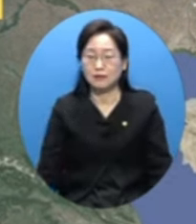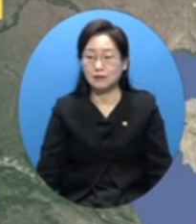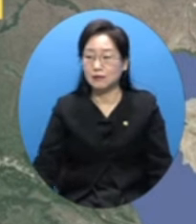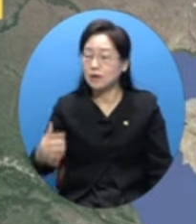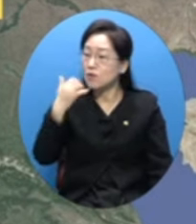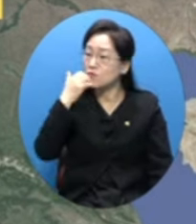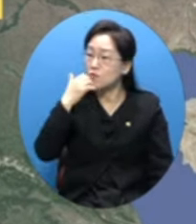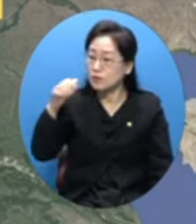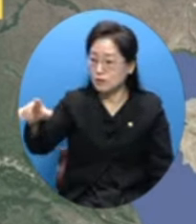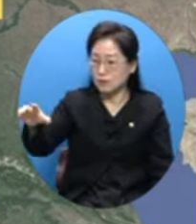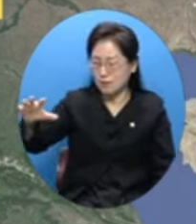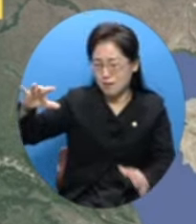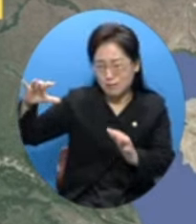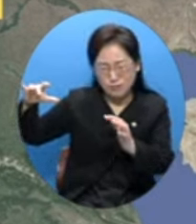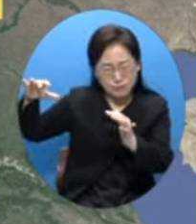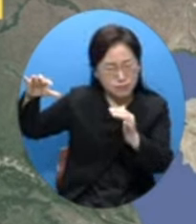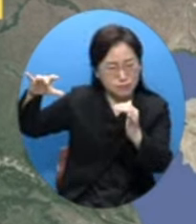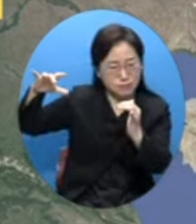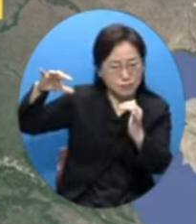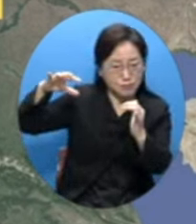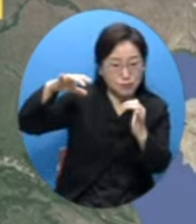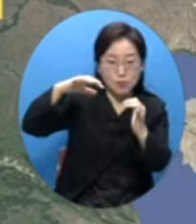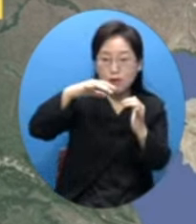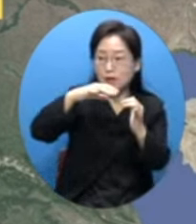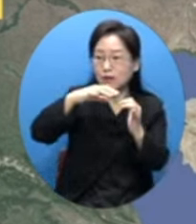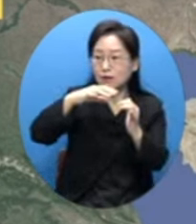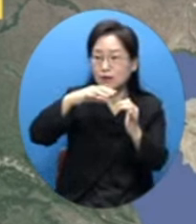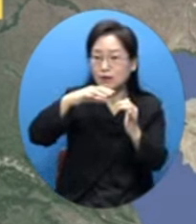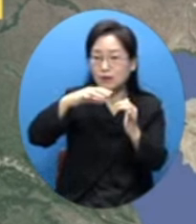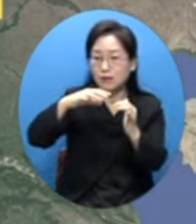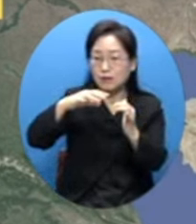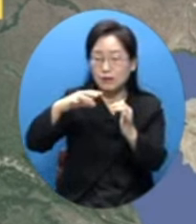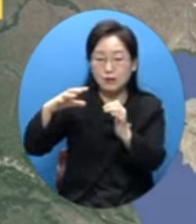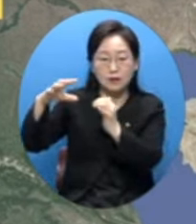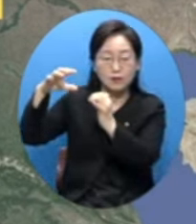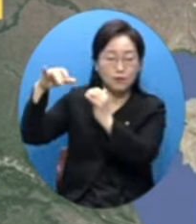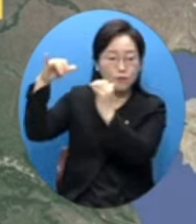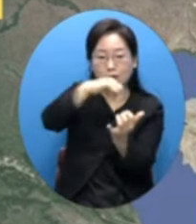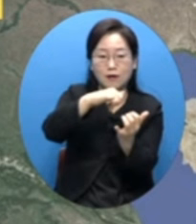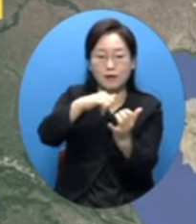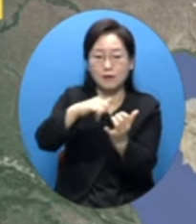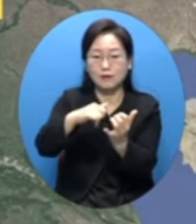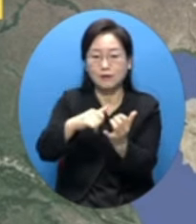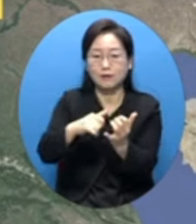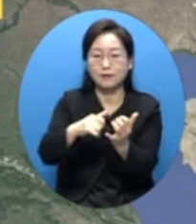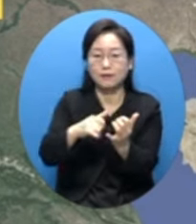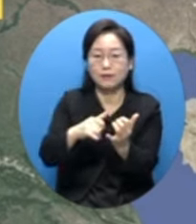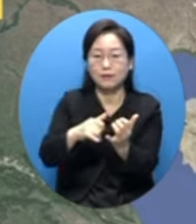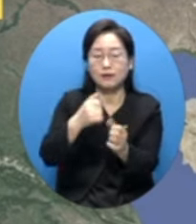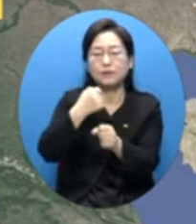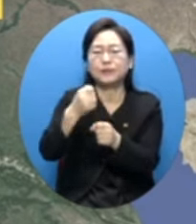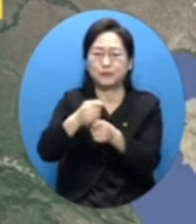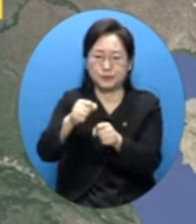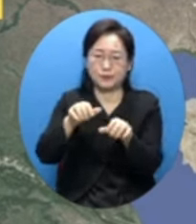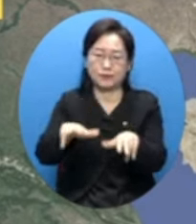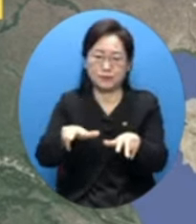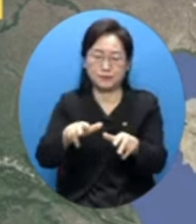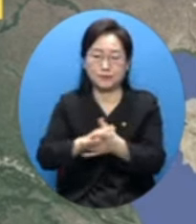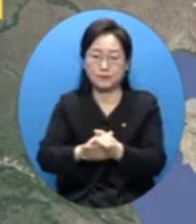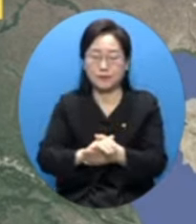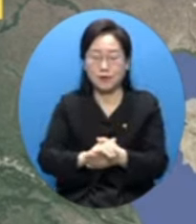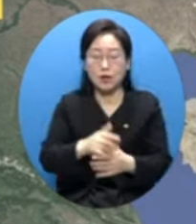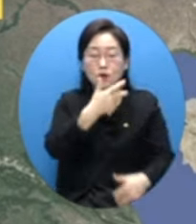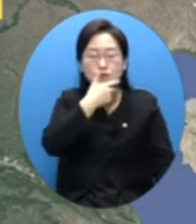독일군은 저들 포위해서 서로 있었기 때문에 완전히 몰살당할 위기에 처해 있었습니다. 영국 수상 윈스턴